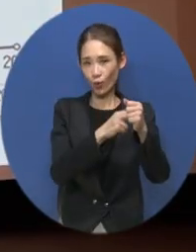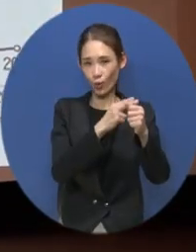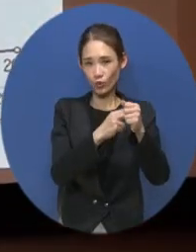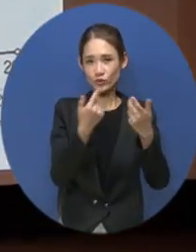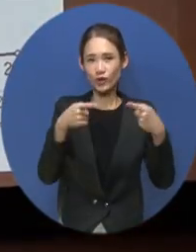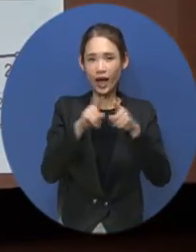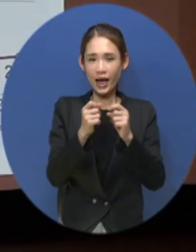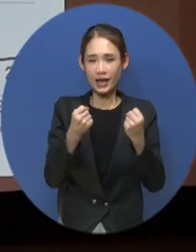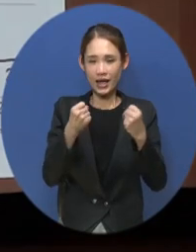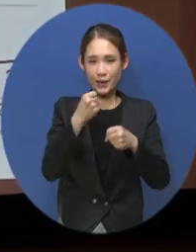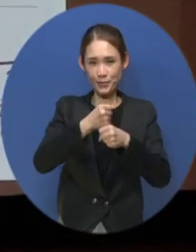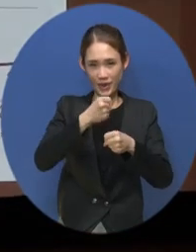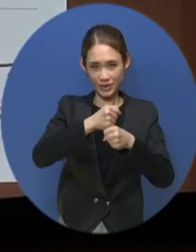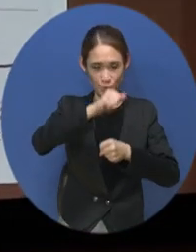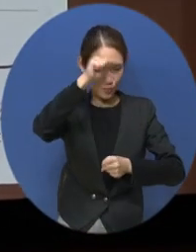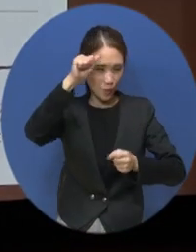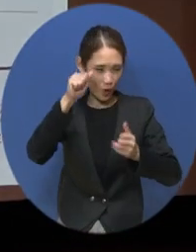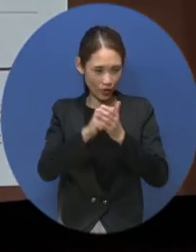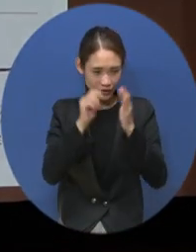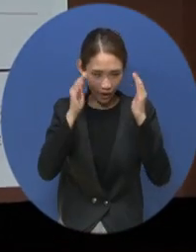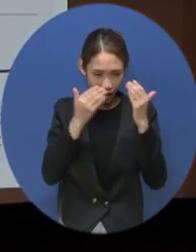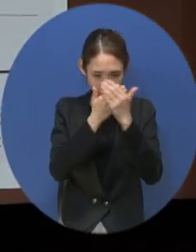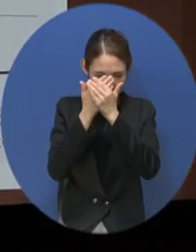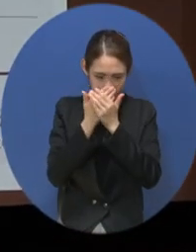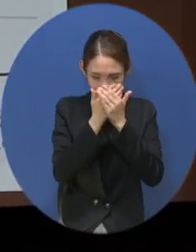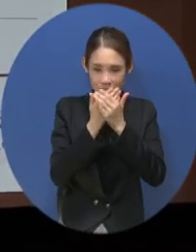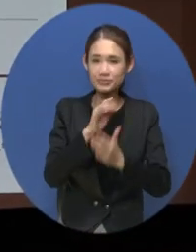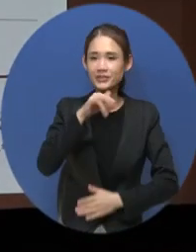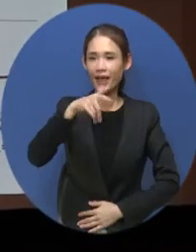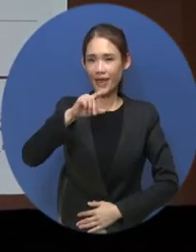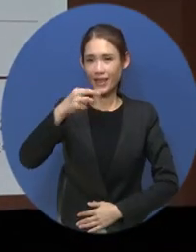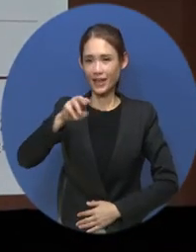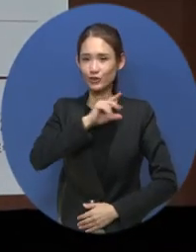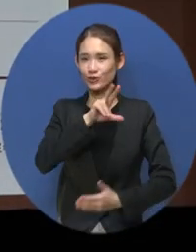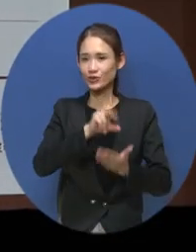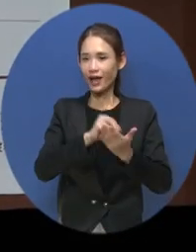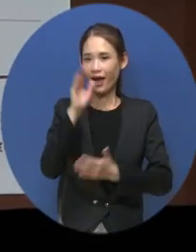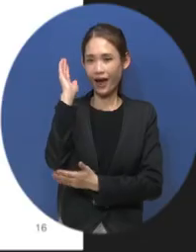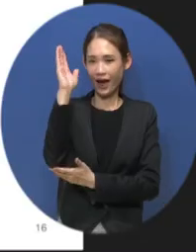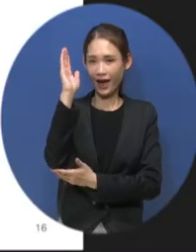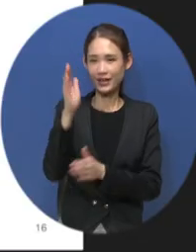만드는 평생학습 생태계라는 주제 강의로 시작됐습니다.